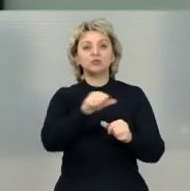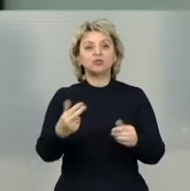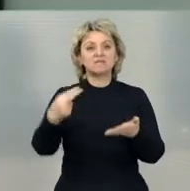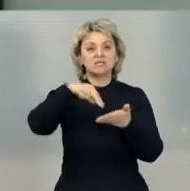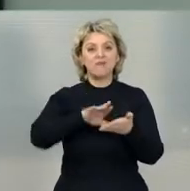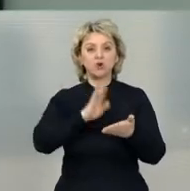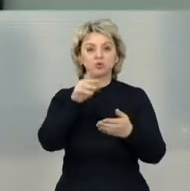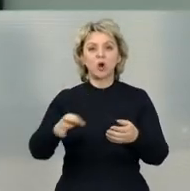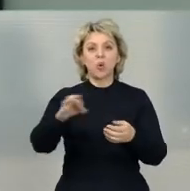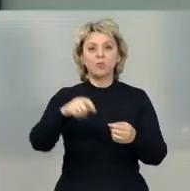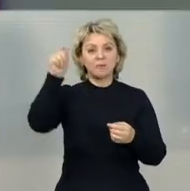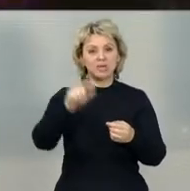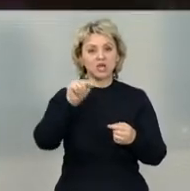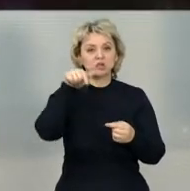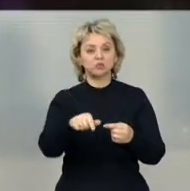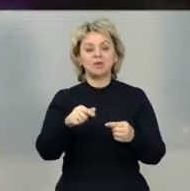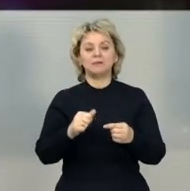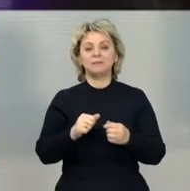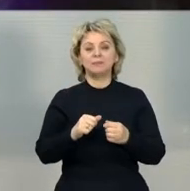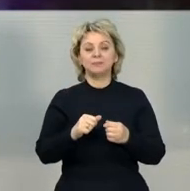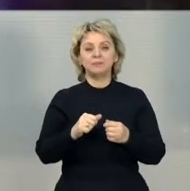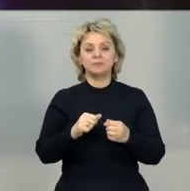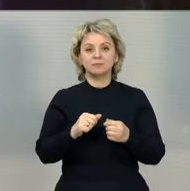вставать с утра, ехать сюда, откладывать опять работу.